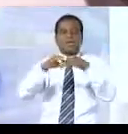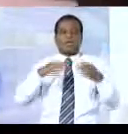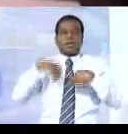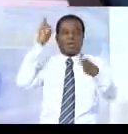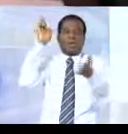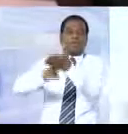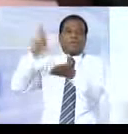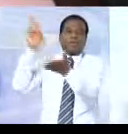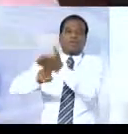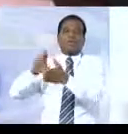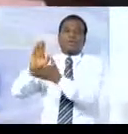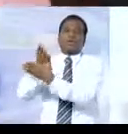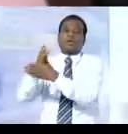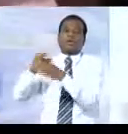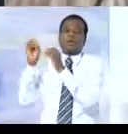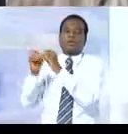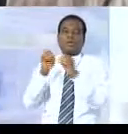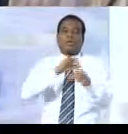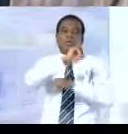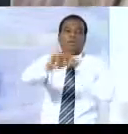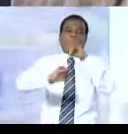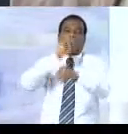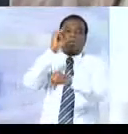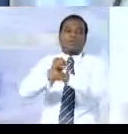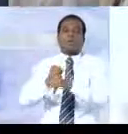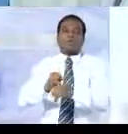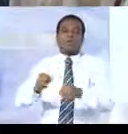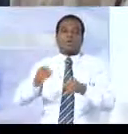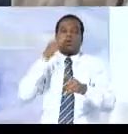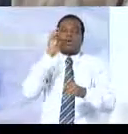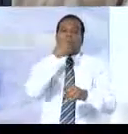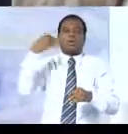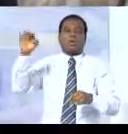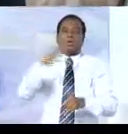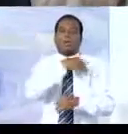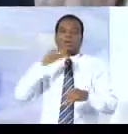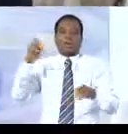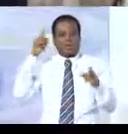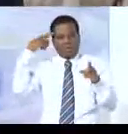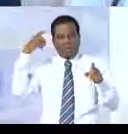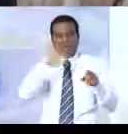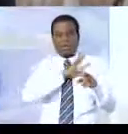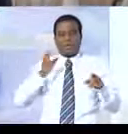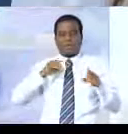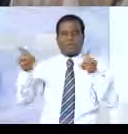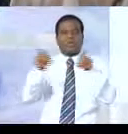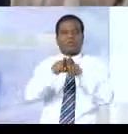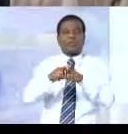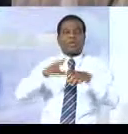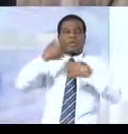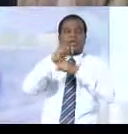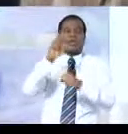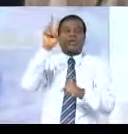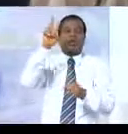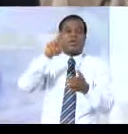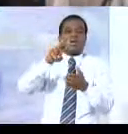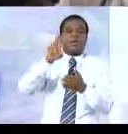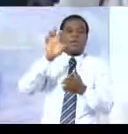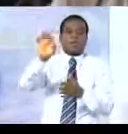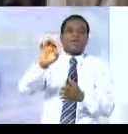signé entre l'Organisation internationale de la francophonie et le Conseil de l'Entente. Créé le 29